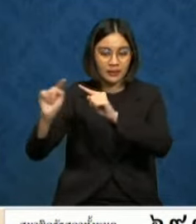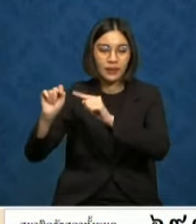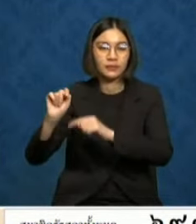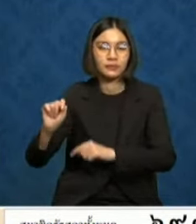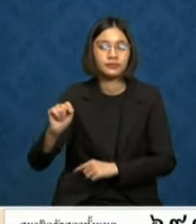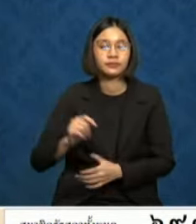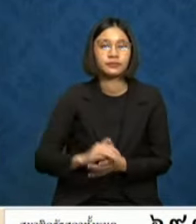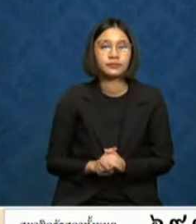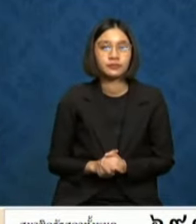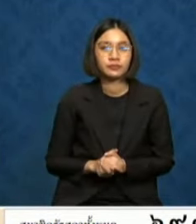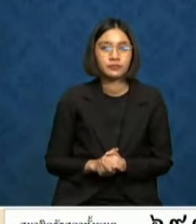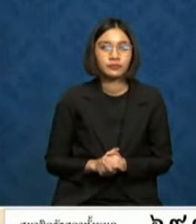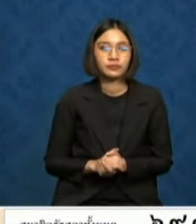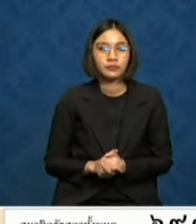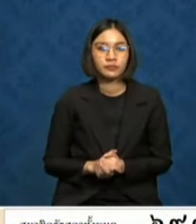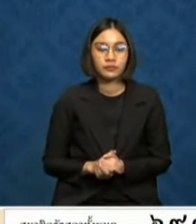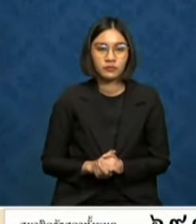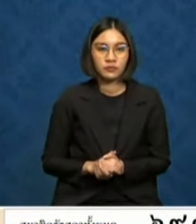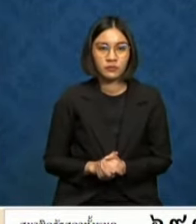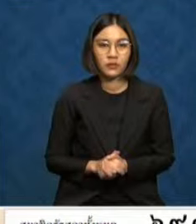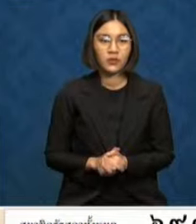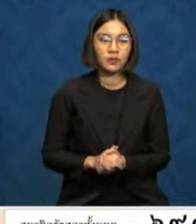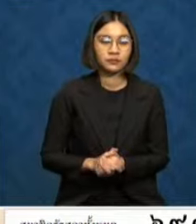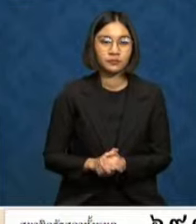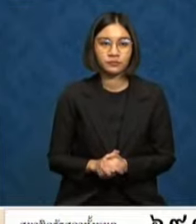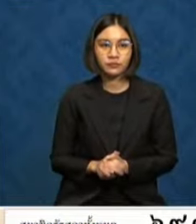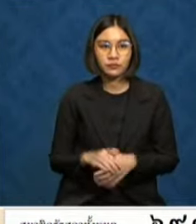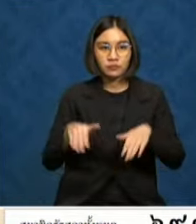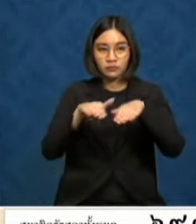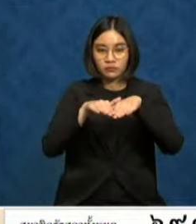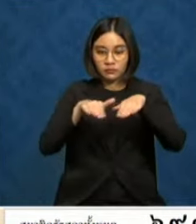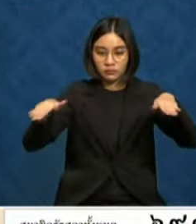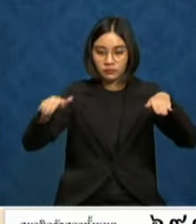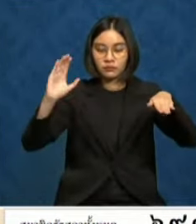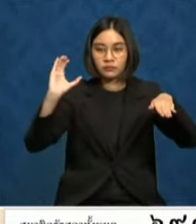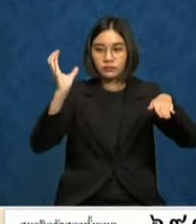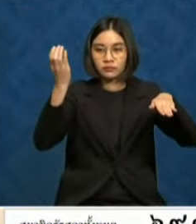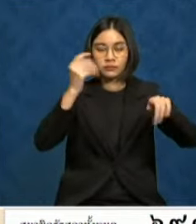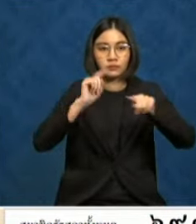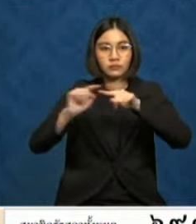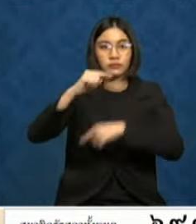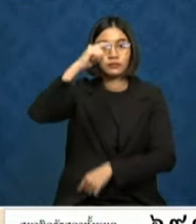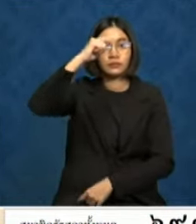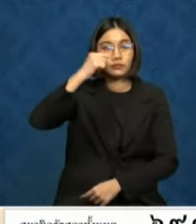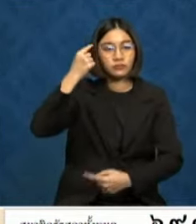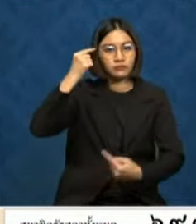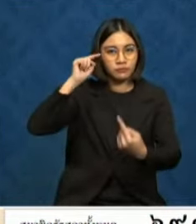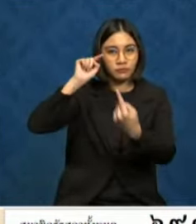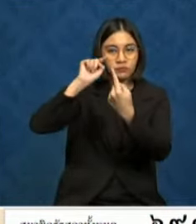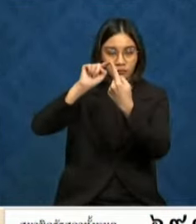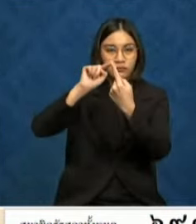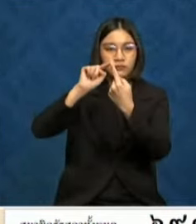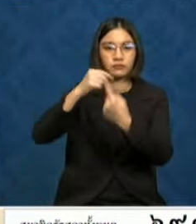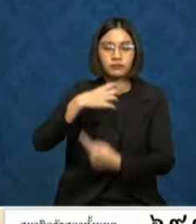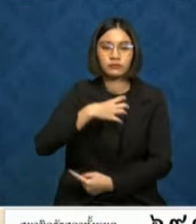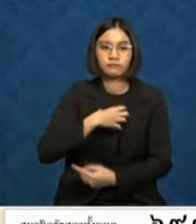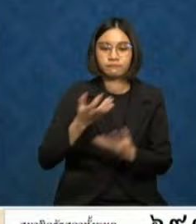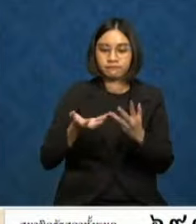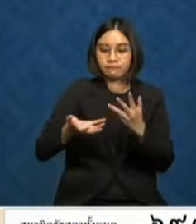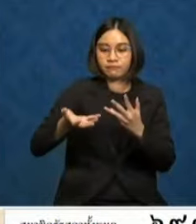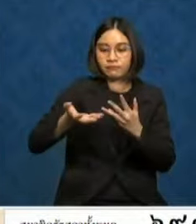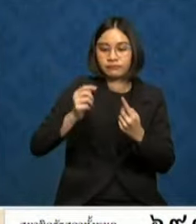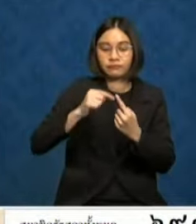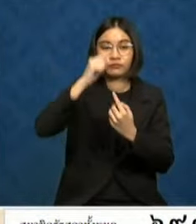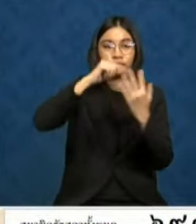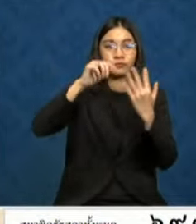ของโลกนะคะไม่นับถึงค่านิยมและก็มาตรฐานระดับโลกที่ไทยเรามุ่งมองที่จะยกระดับ